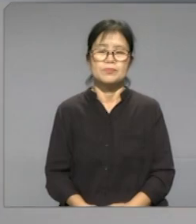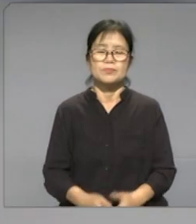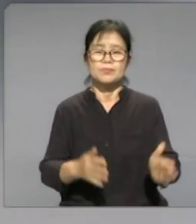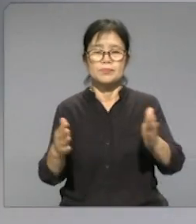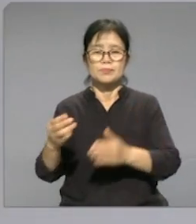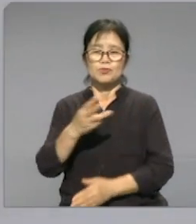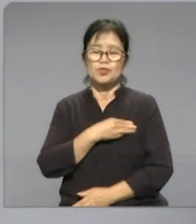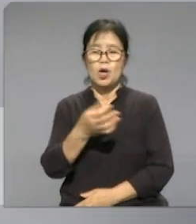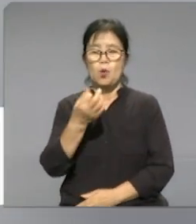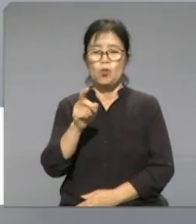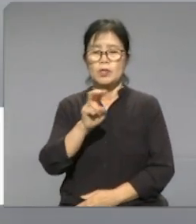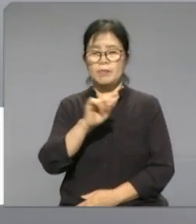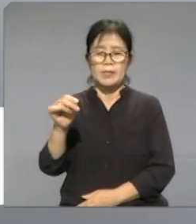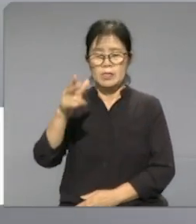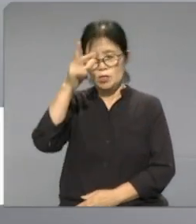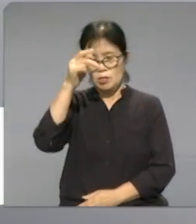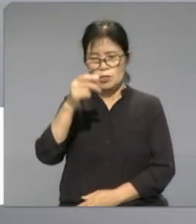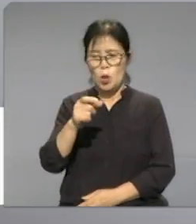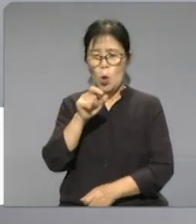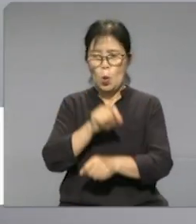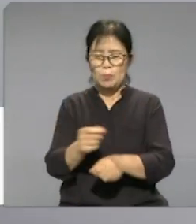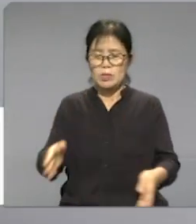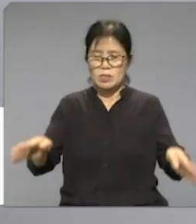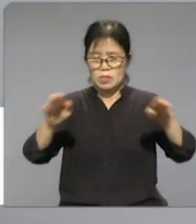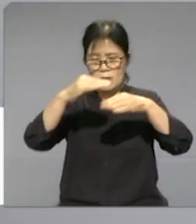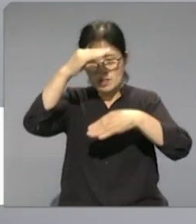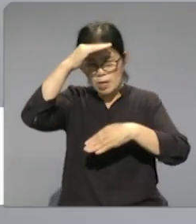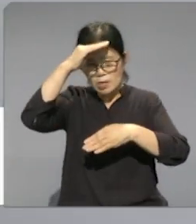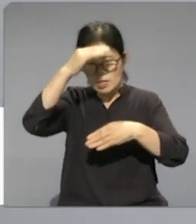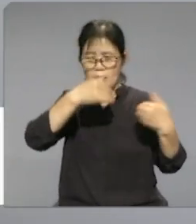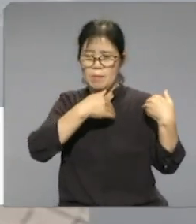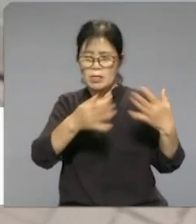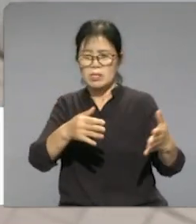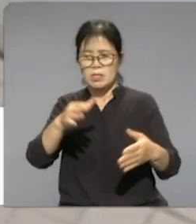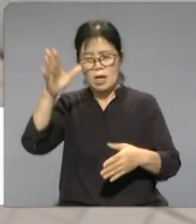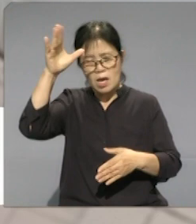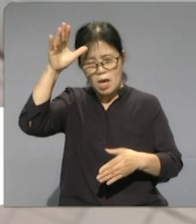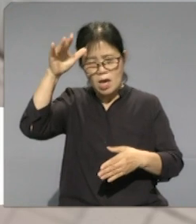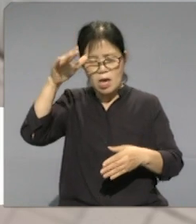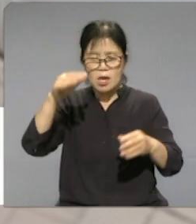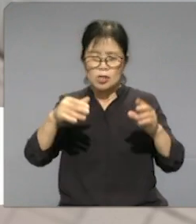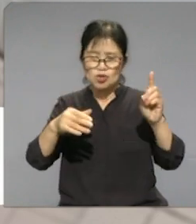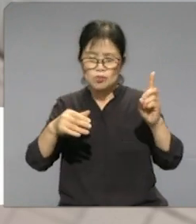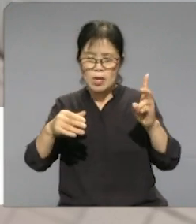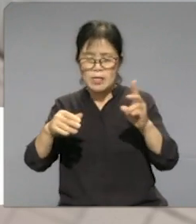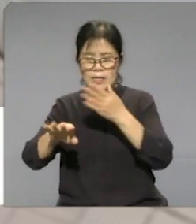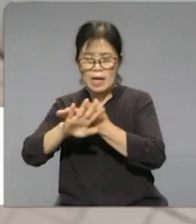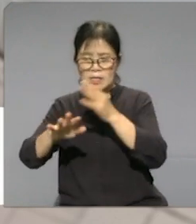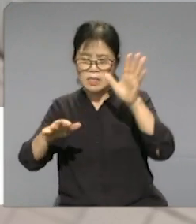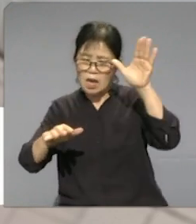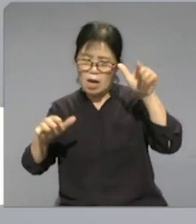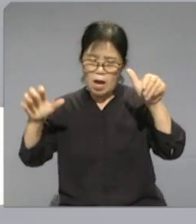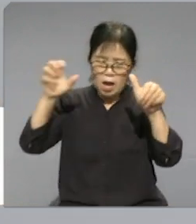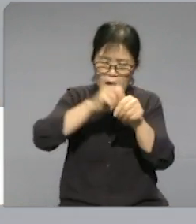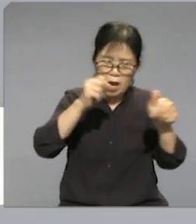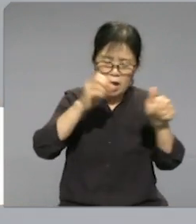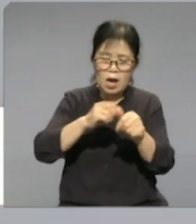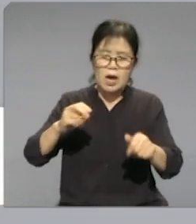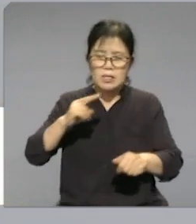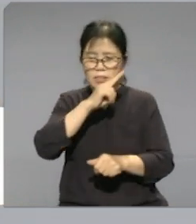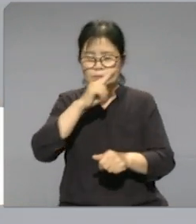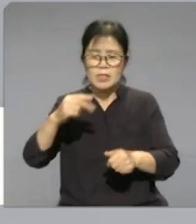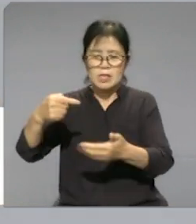부천 원미경찰서가 오피스텔 테라스에서 방치된 맹견 두 마리가 다른 개를 물어뜯는 동물 학대가